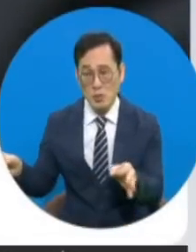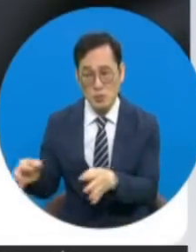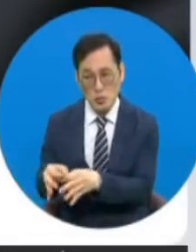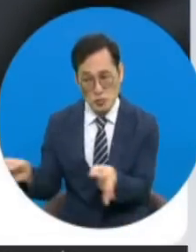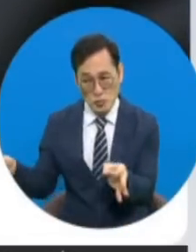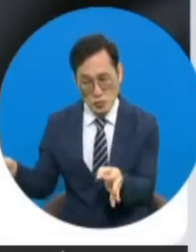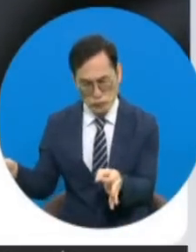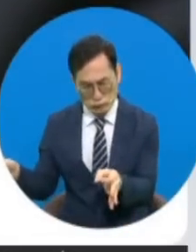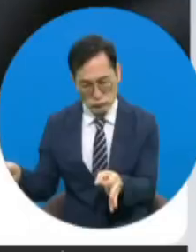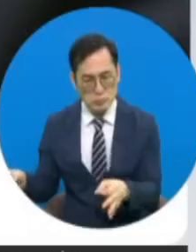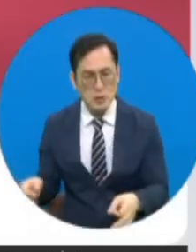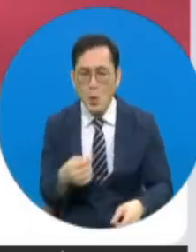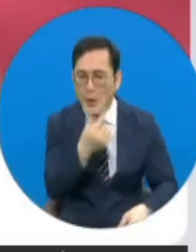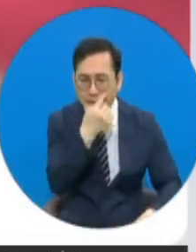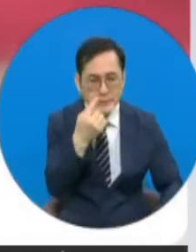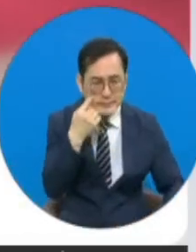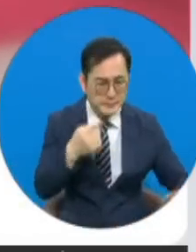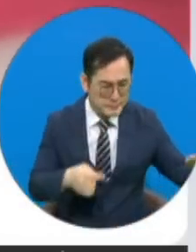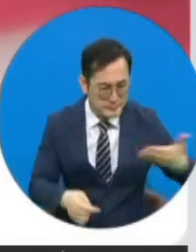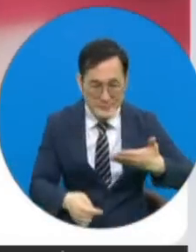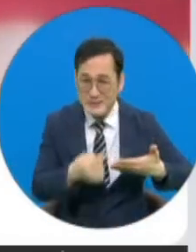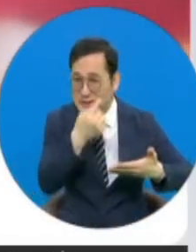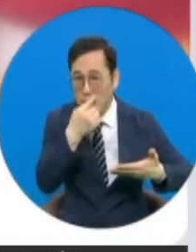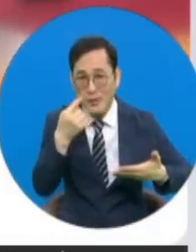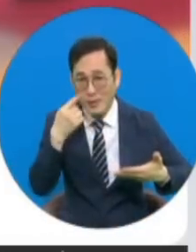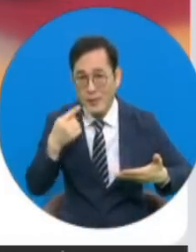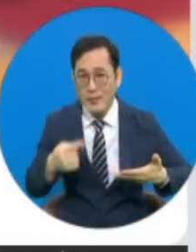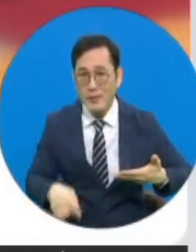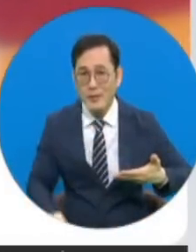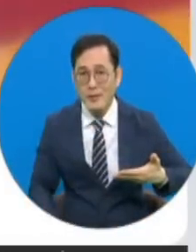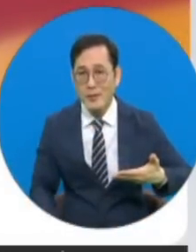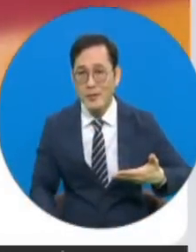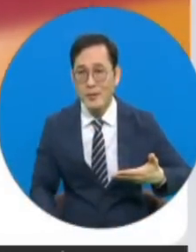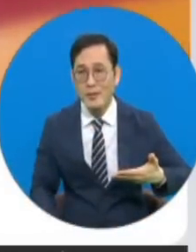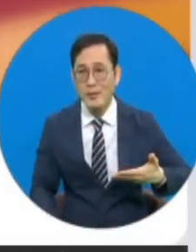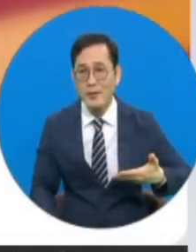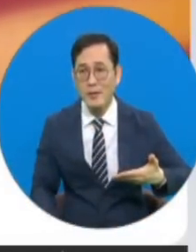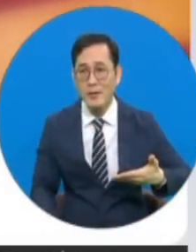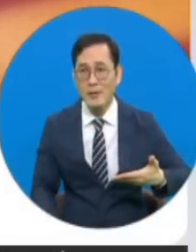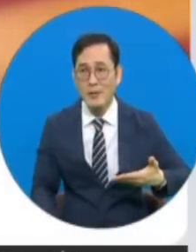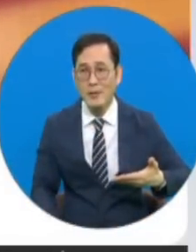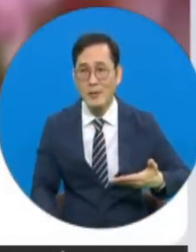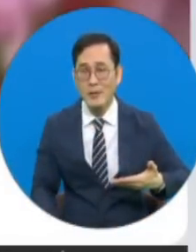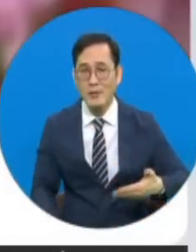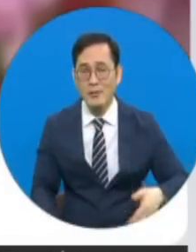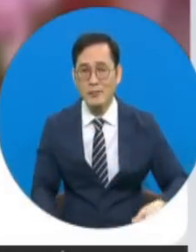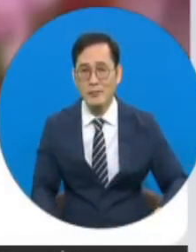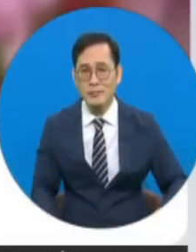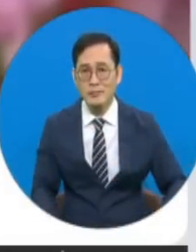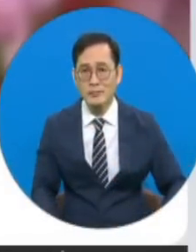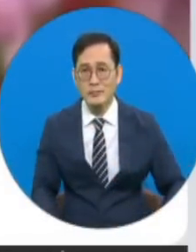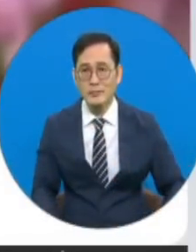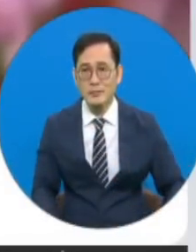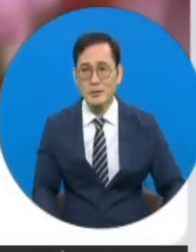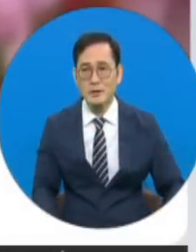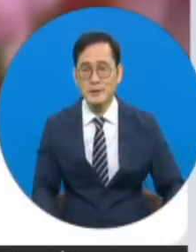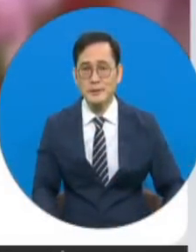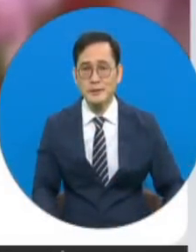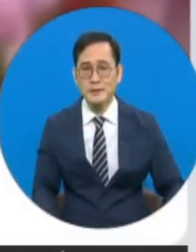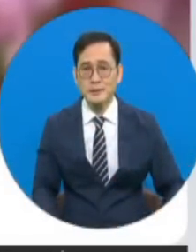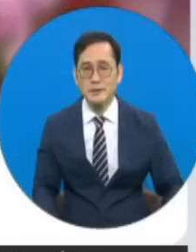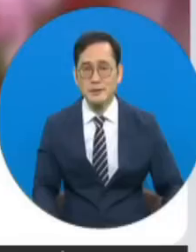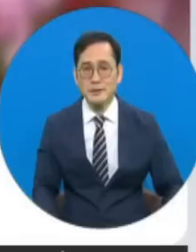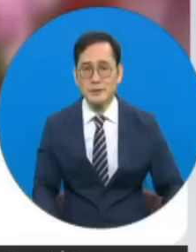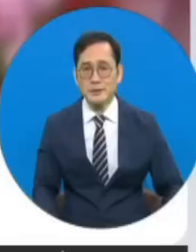시점에 과연 관련된 의원들이 출입했는지 여부를 확인하려고 하면 결국 응원해서 일할지 본관에